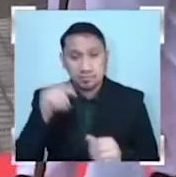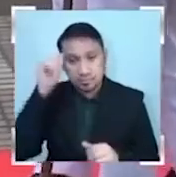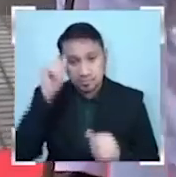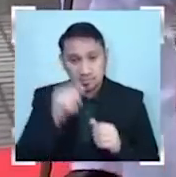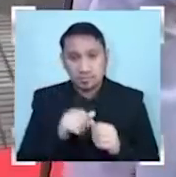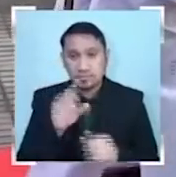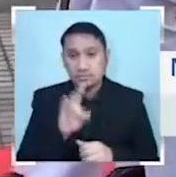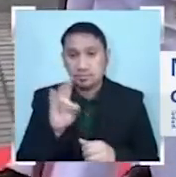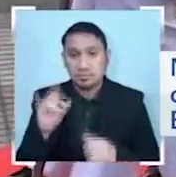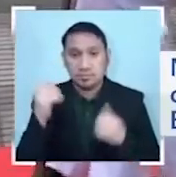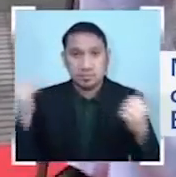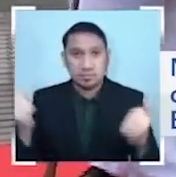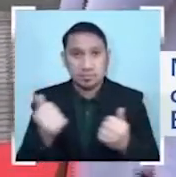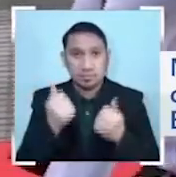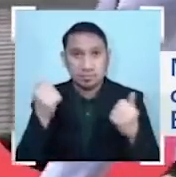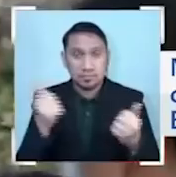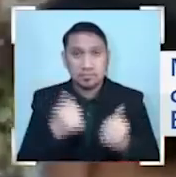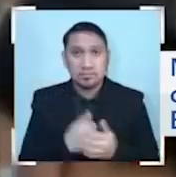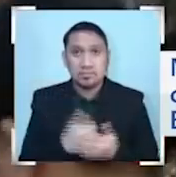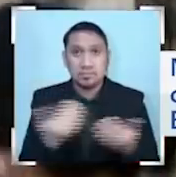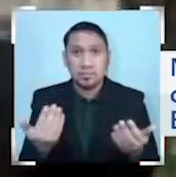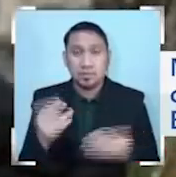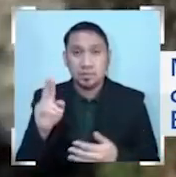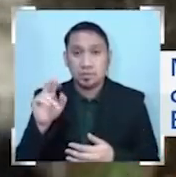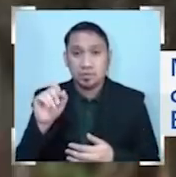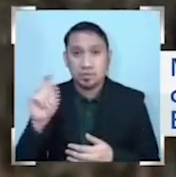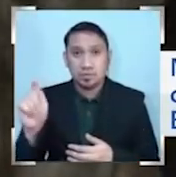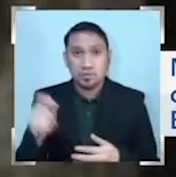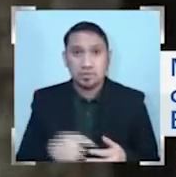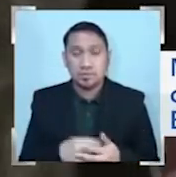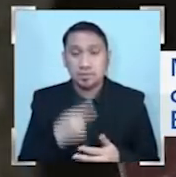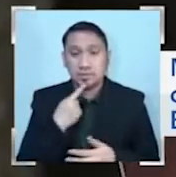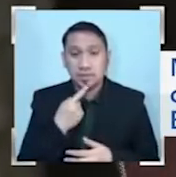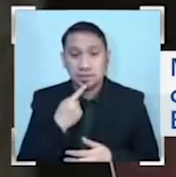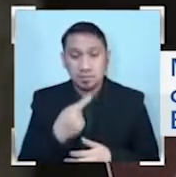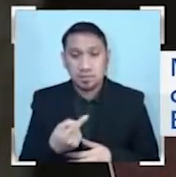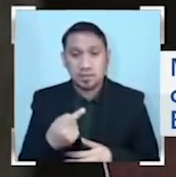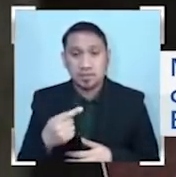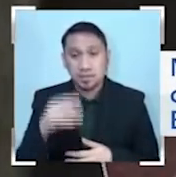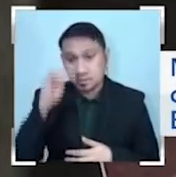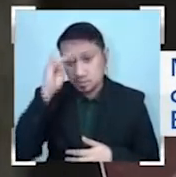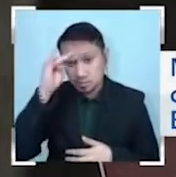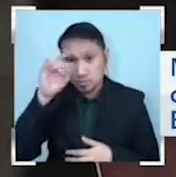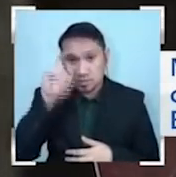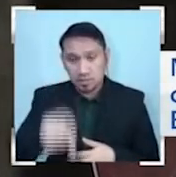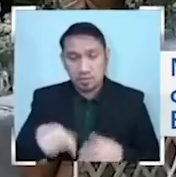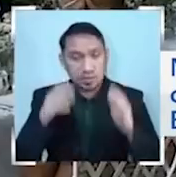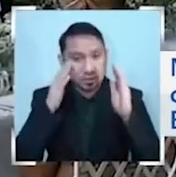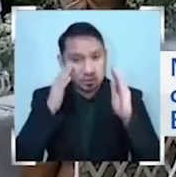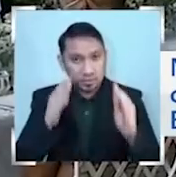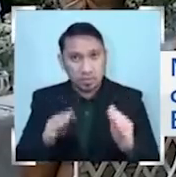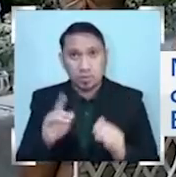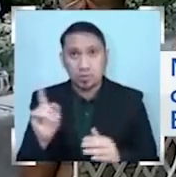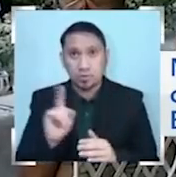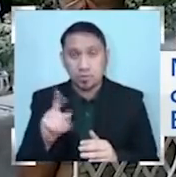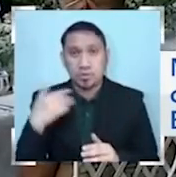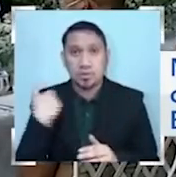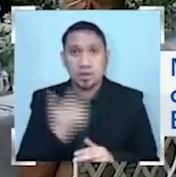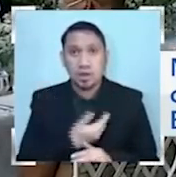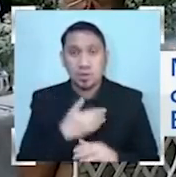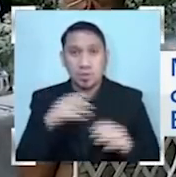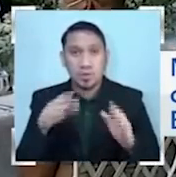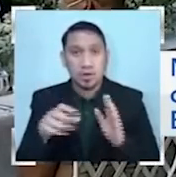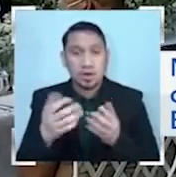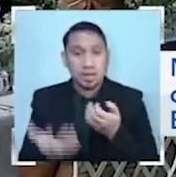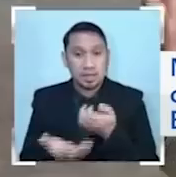ng Battle for Manila sa UST sa Maynila. Sinabi rin ni Moreno na dapat daw pagtuunan ngayon ng pansin ang ating ekonomiya sa gitna